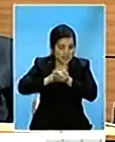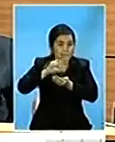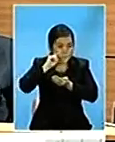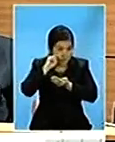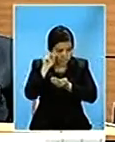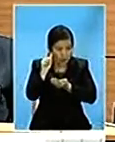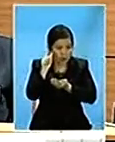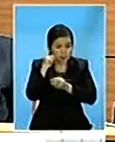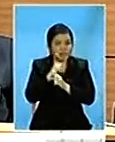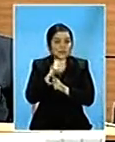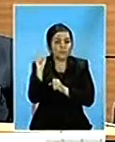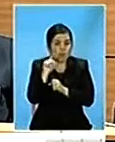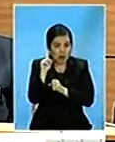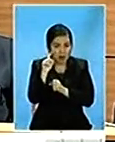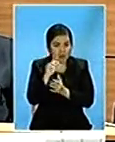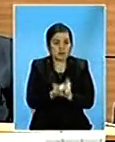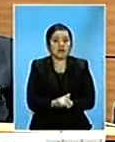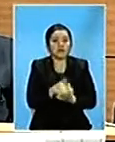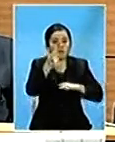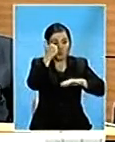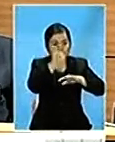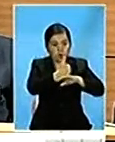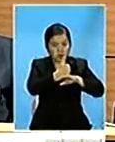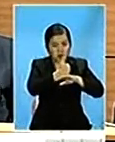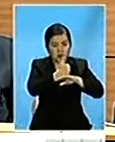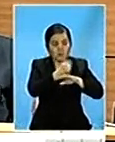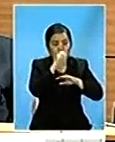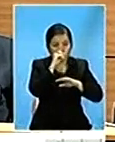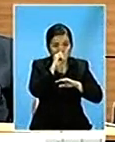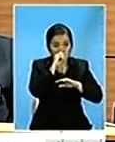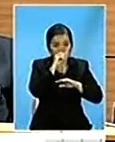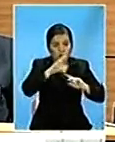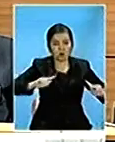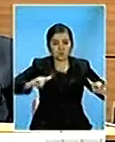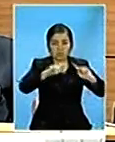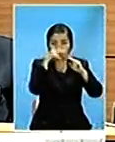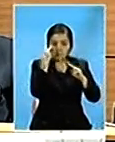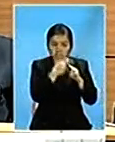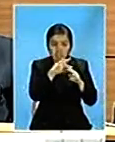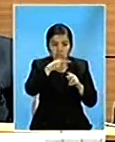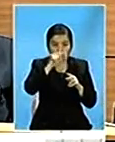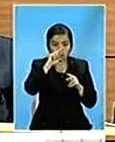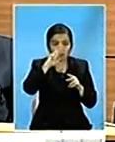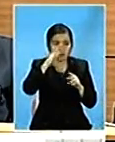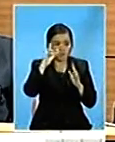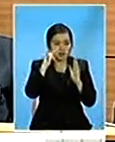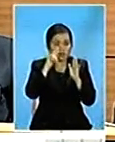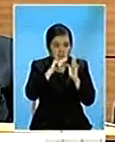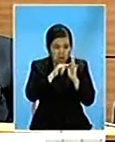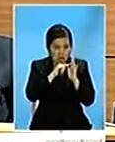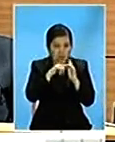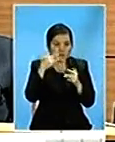ได้ซึ่งรัฐมนตรีท่านปีชาเคยมีแนวคิดแล้วนำเสนอใส่ไว้ในแผนงบ